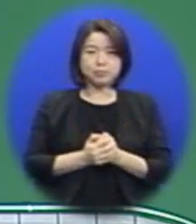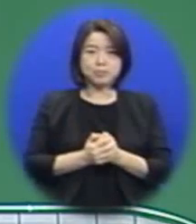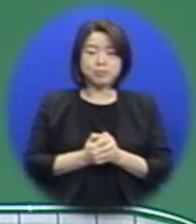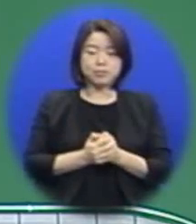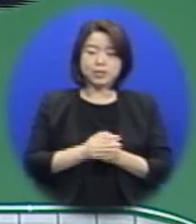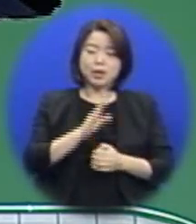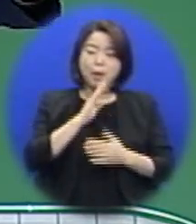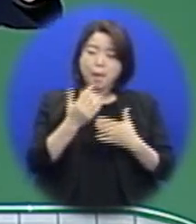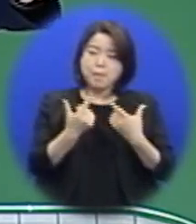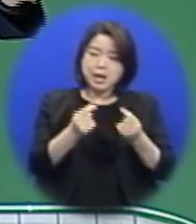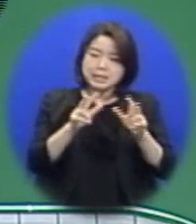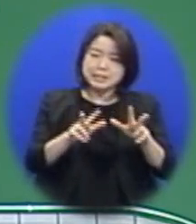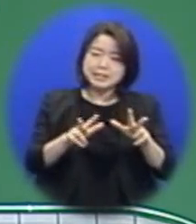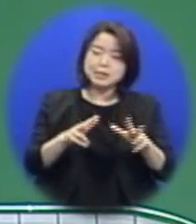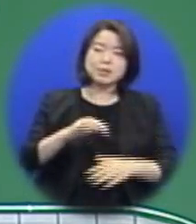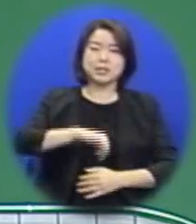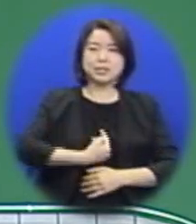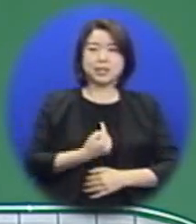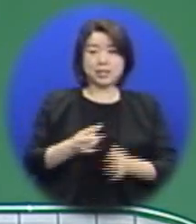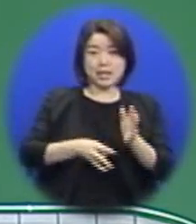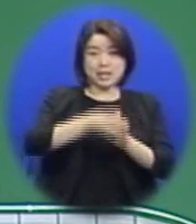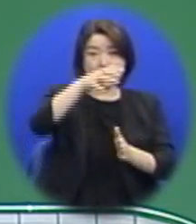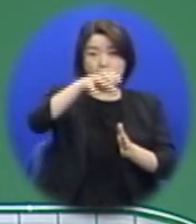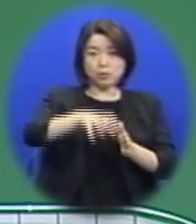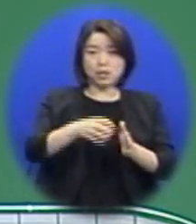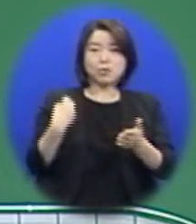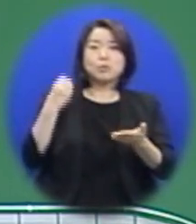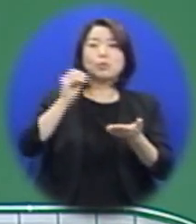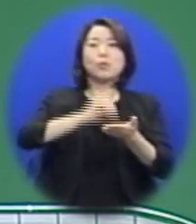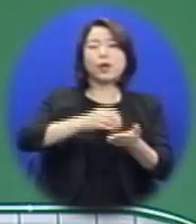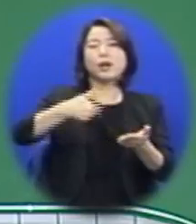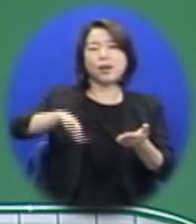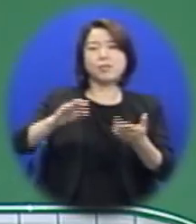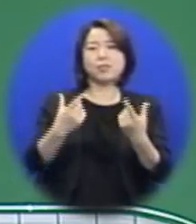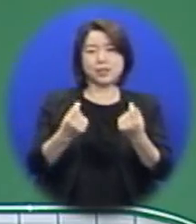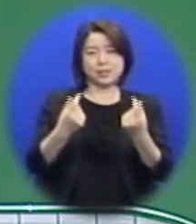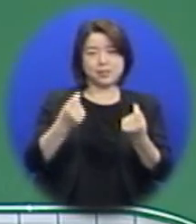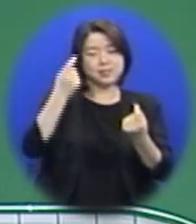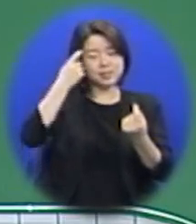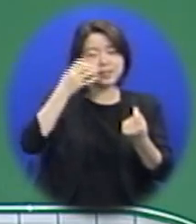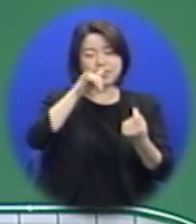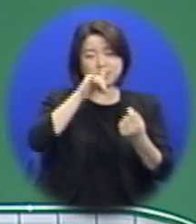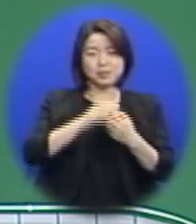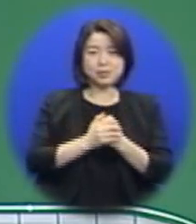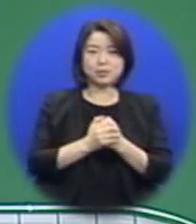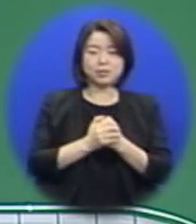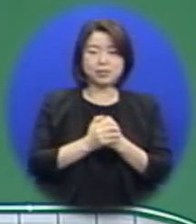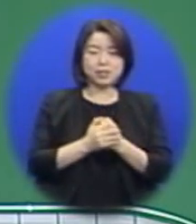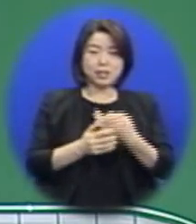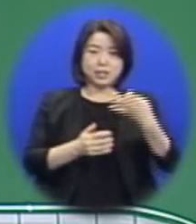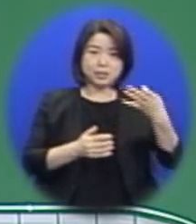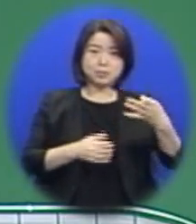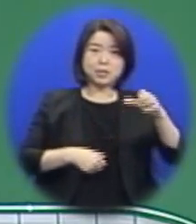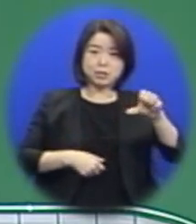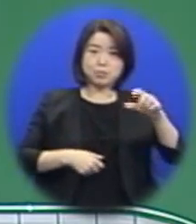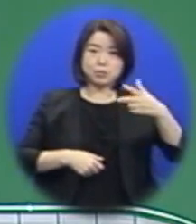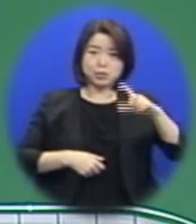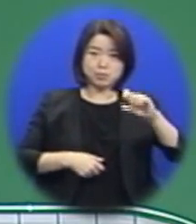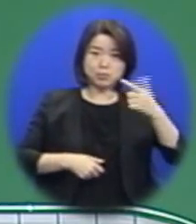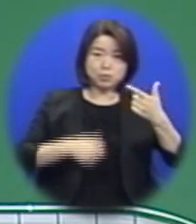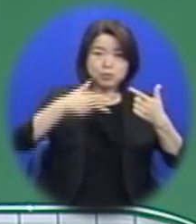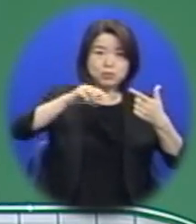지금 예루살렘으로 돌아간 듯한 착각도 하기도 합니다. 14절, 15절, 16절에 보면 주님의